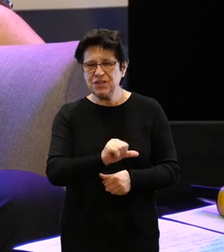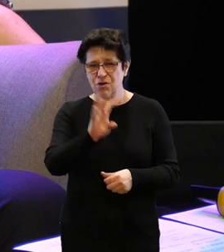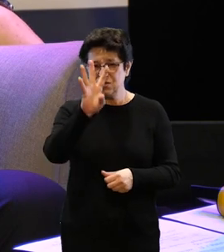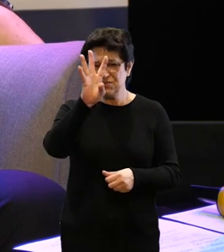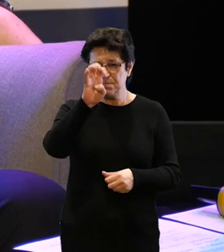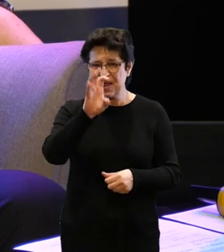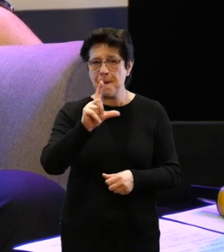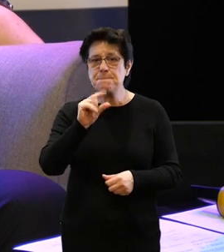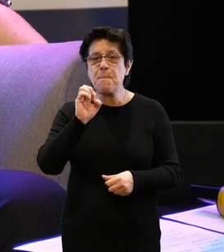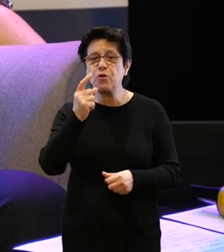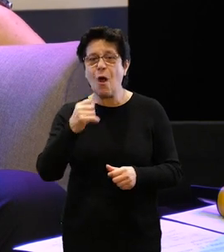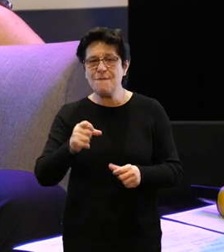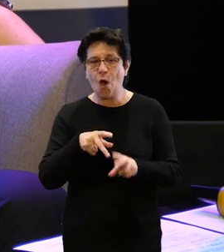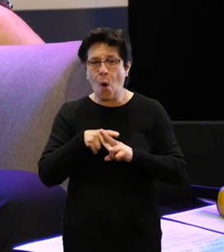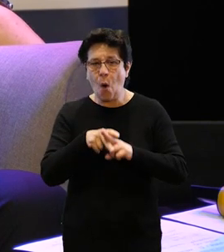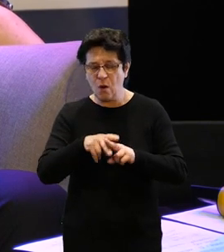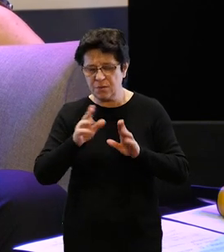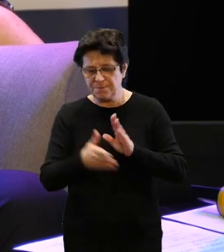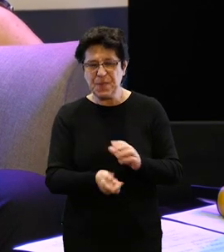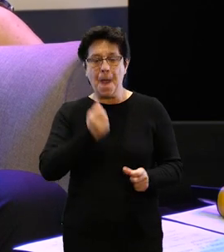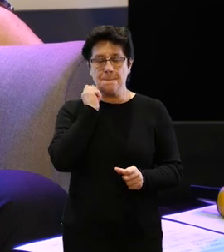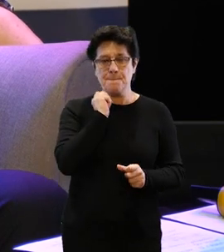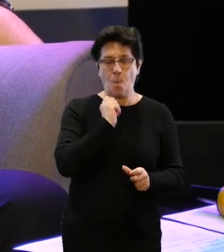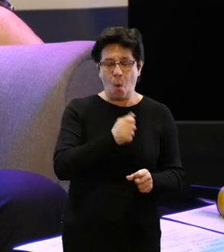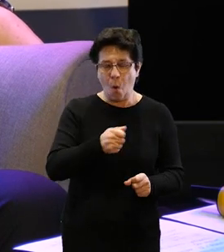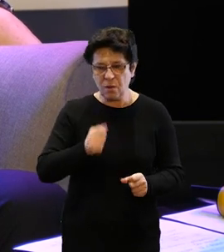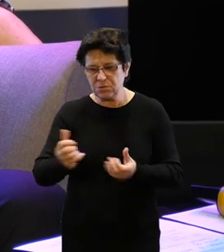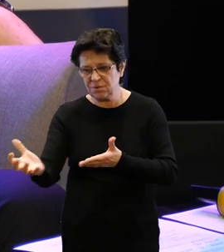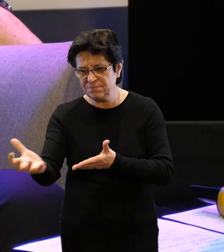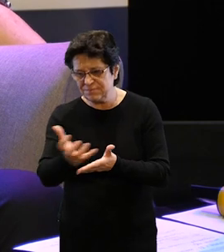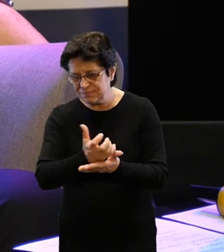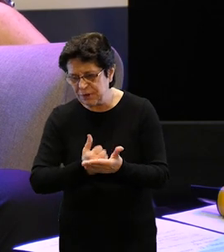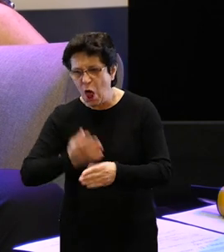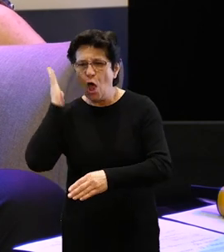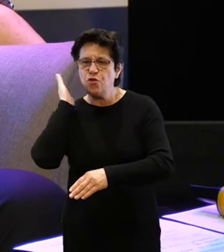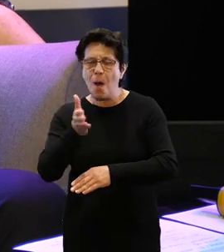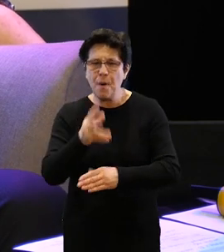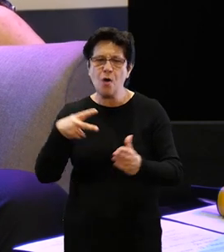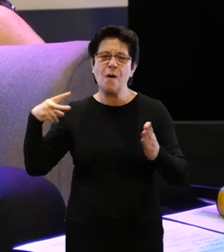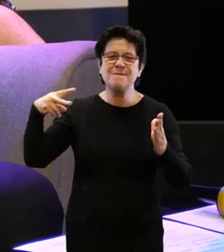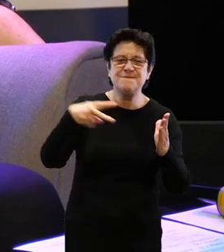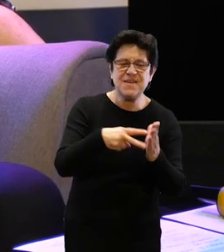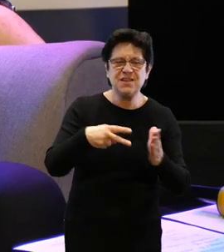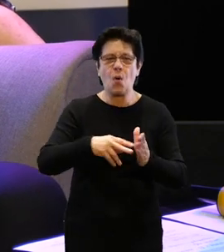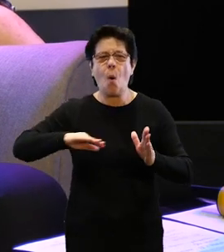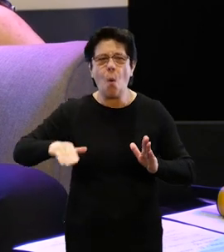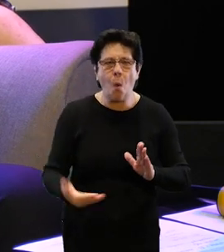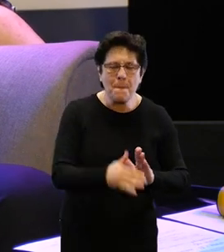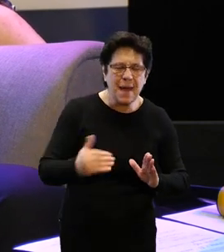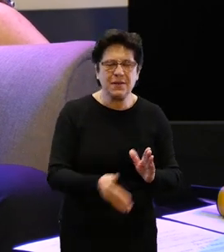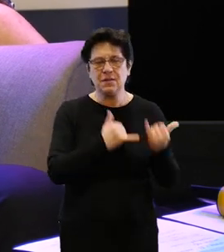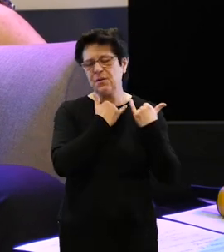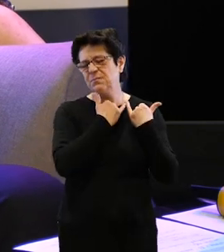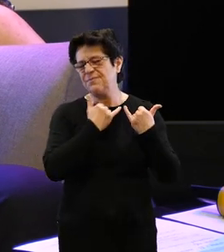podków zgromadził koło 1S młotków siekier Toporów wideł łopat szpadli i